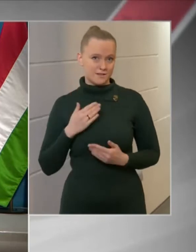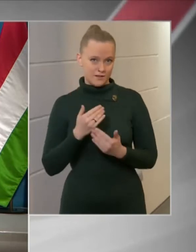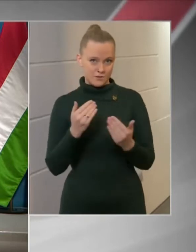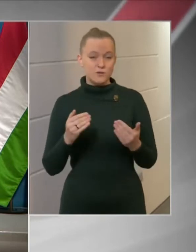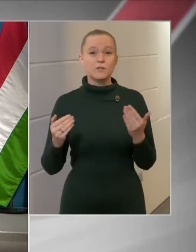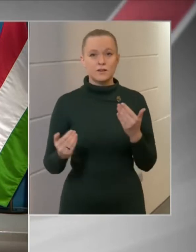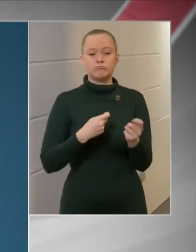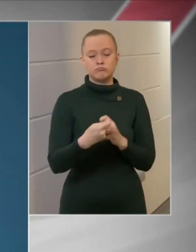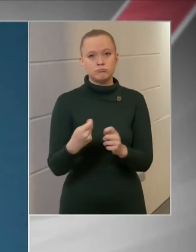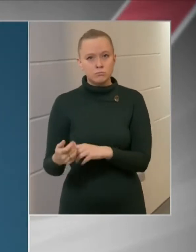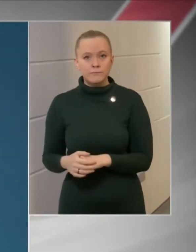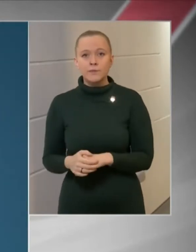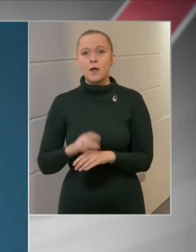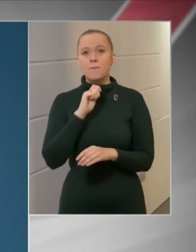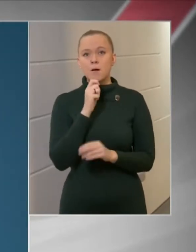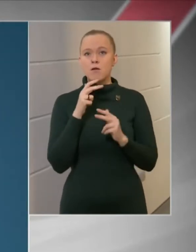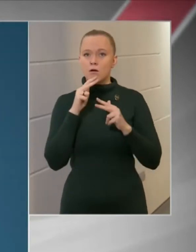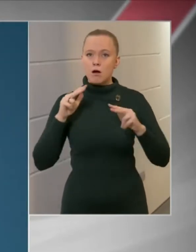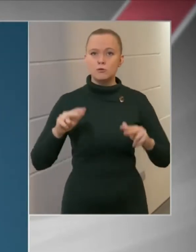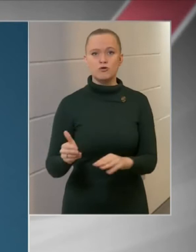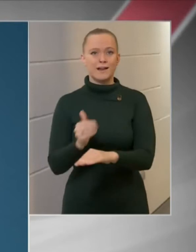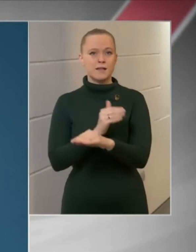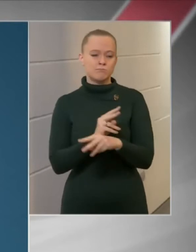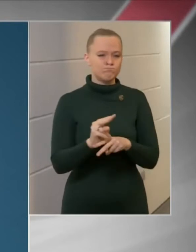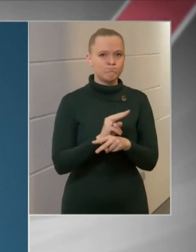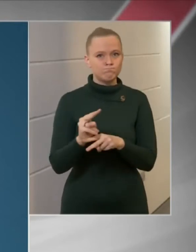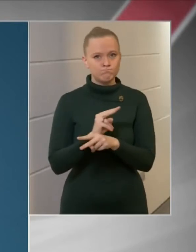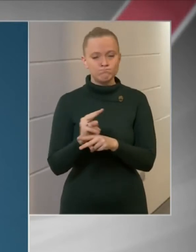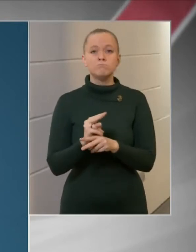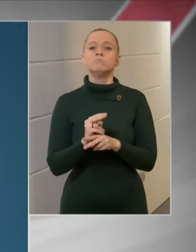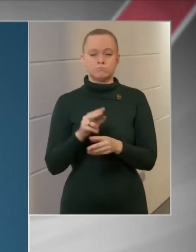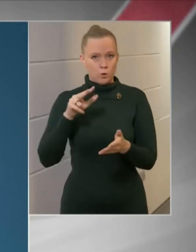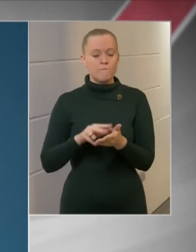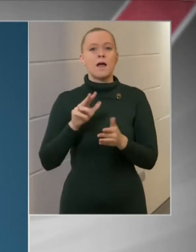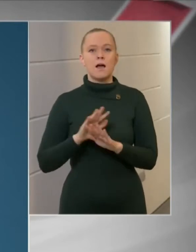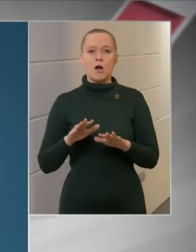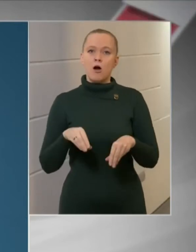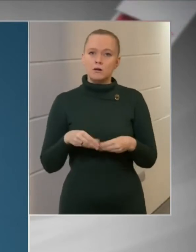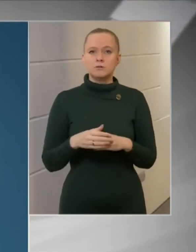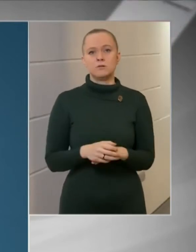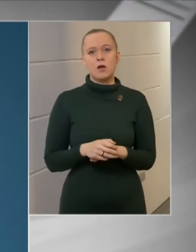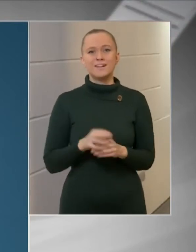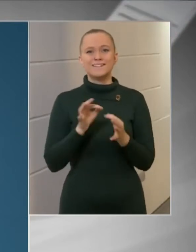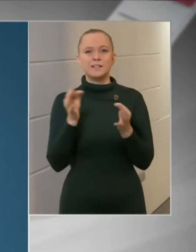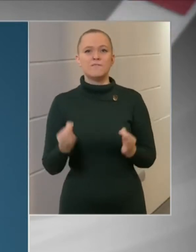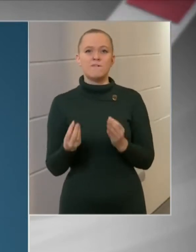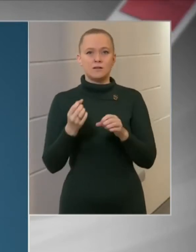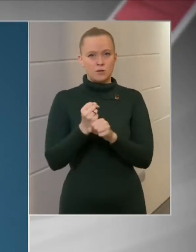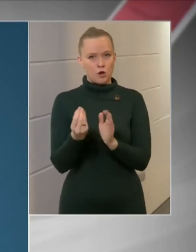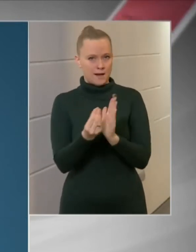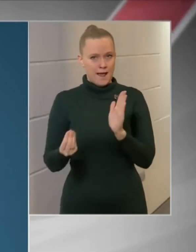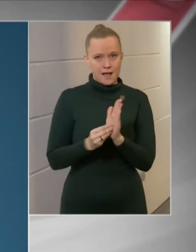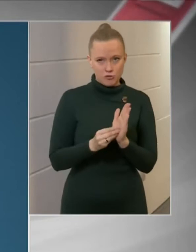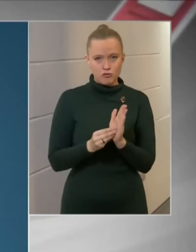lesz, hangsúlyozta Gulyás Gergely. A politikus kiemelte, az oltóanyag beadatása nem lesz kötelező. A magyar hatóság